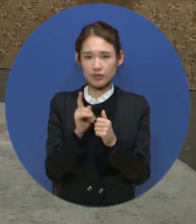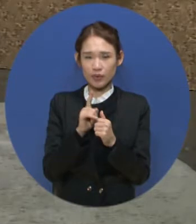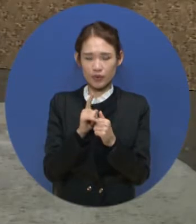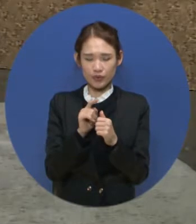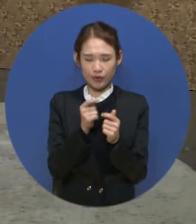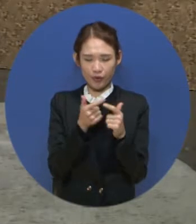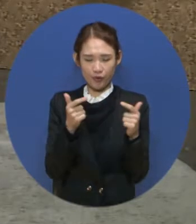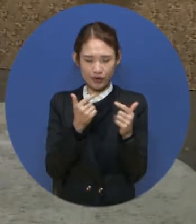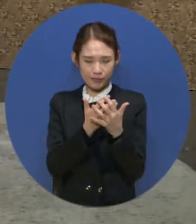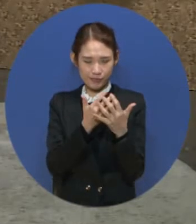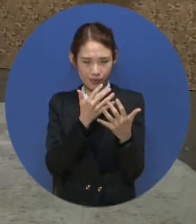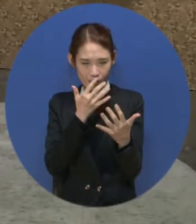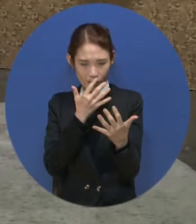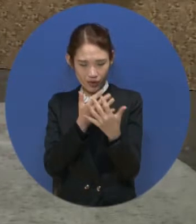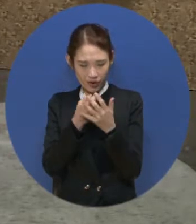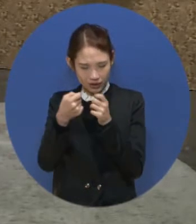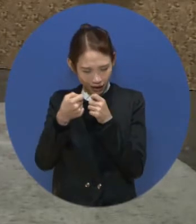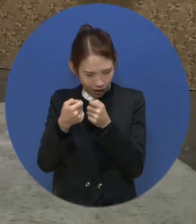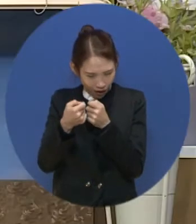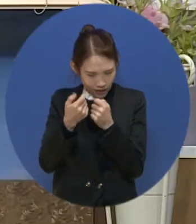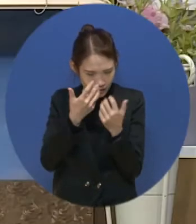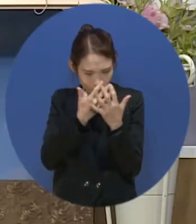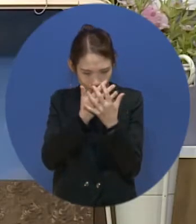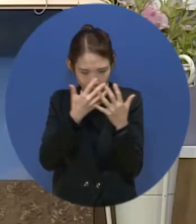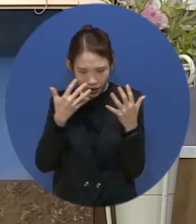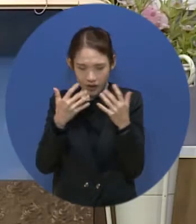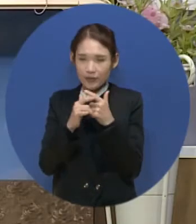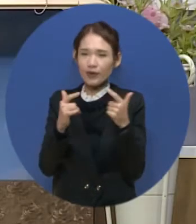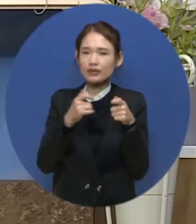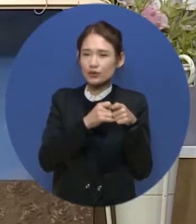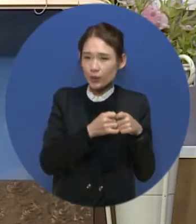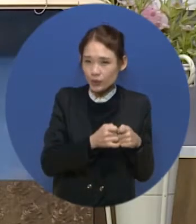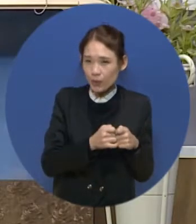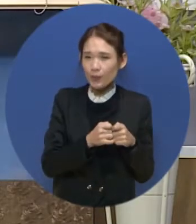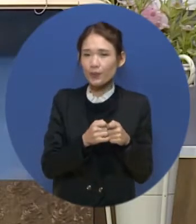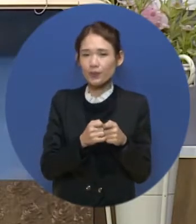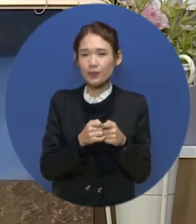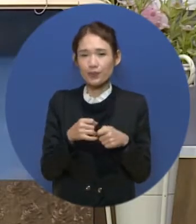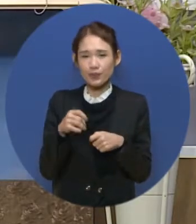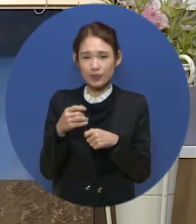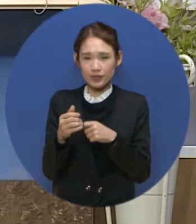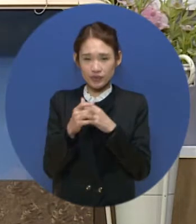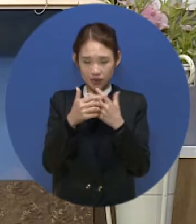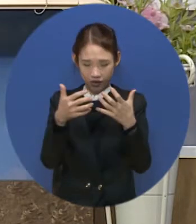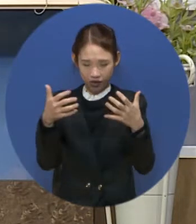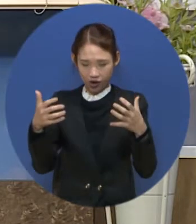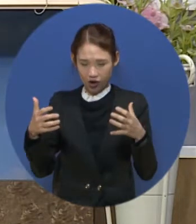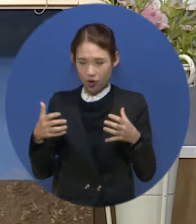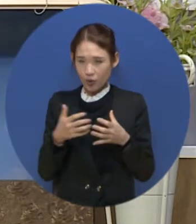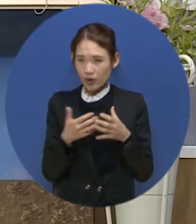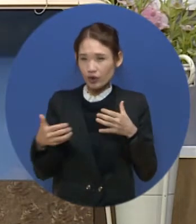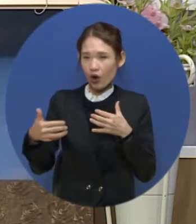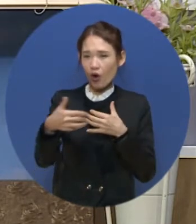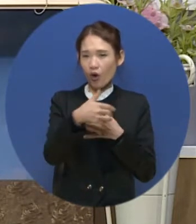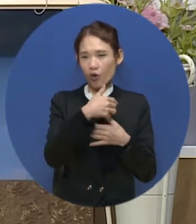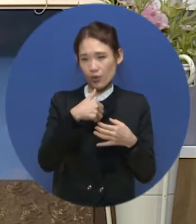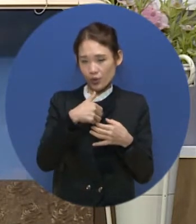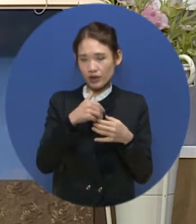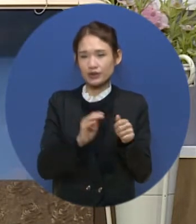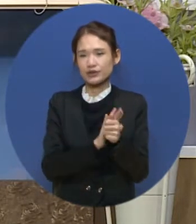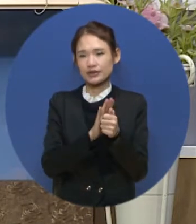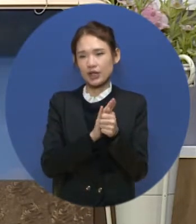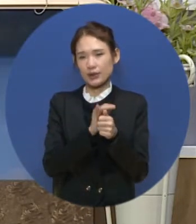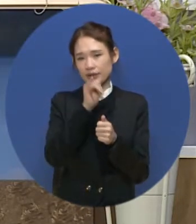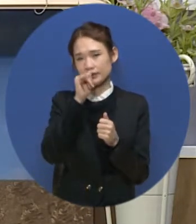미시적인 관점부터 좀 거시적으로 이제 촘촘한 서비스부터 또 그 커다란 울타리를 아우르는 그런 서비스까지